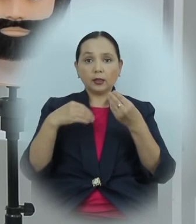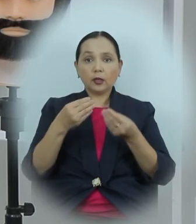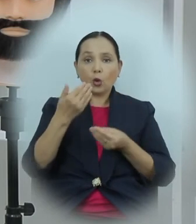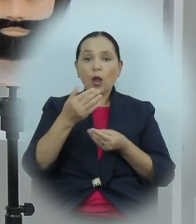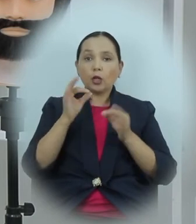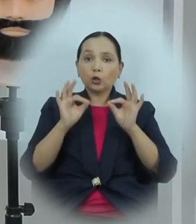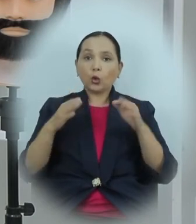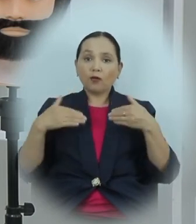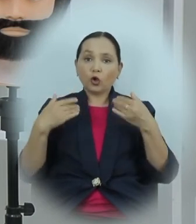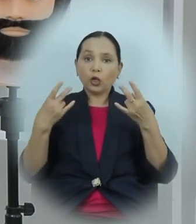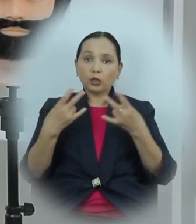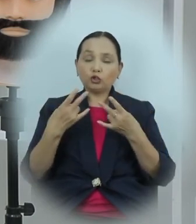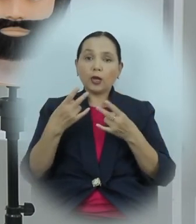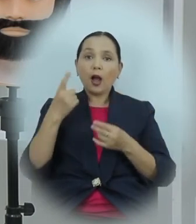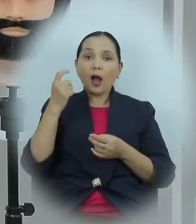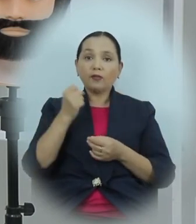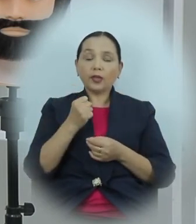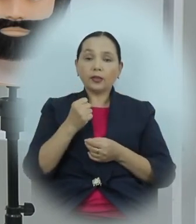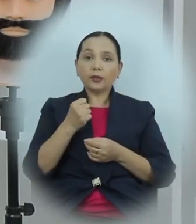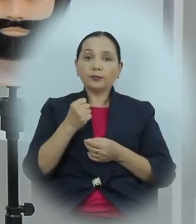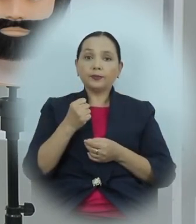Bulardan doğru faydalanışlı gerek. Haftada